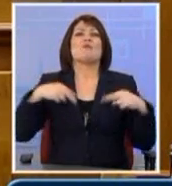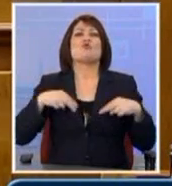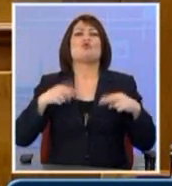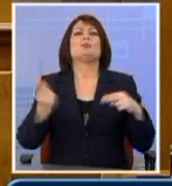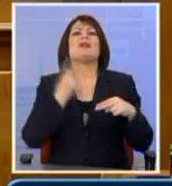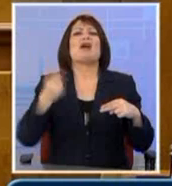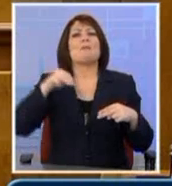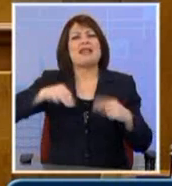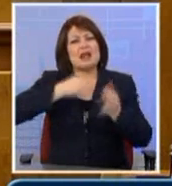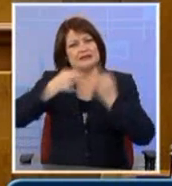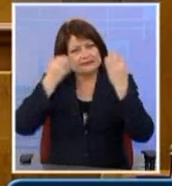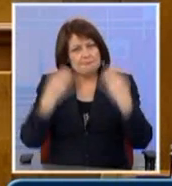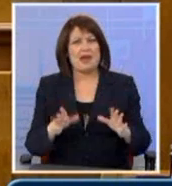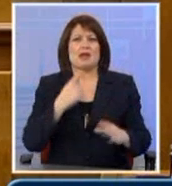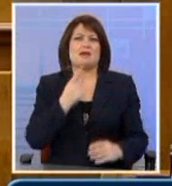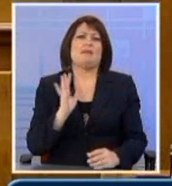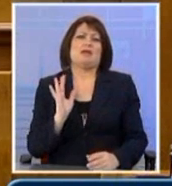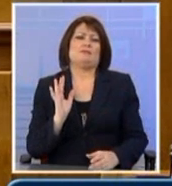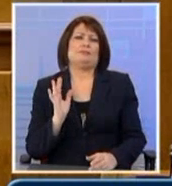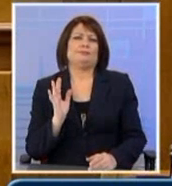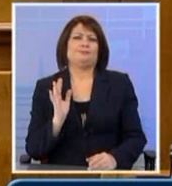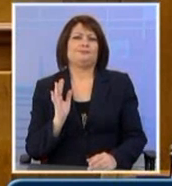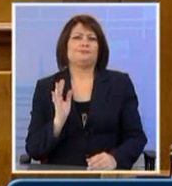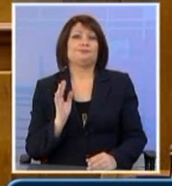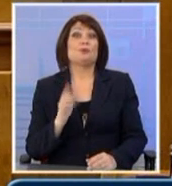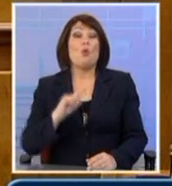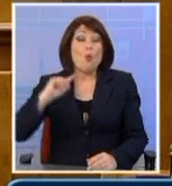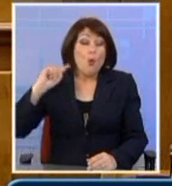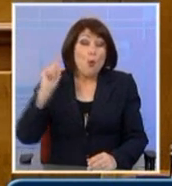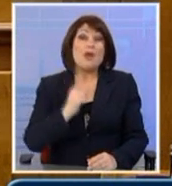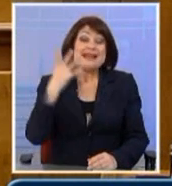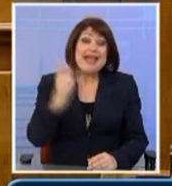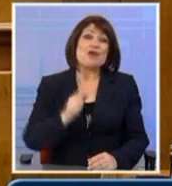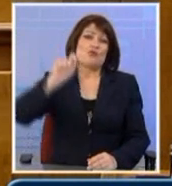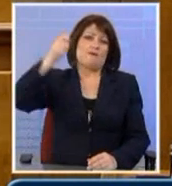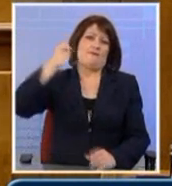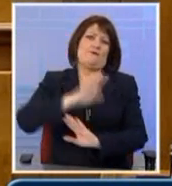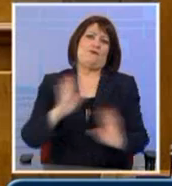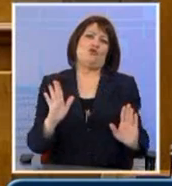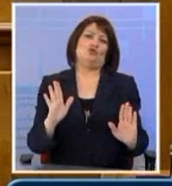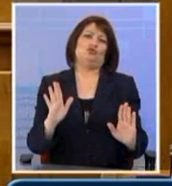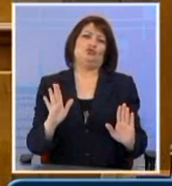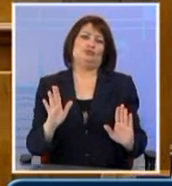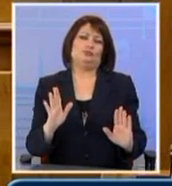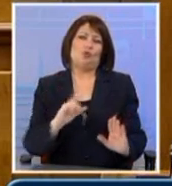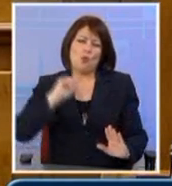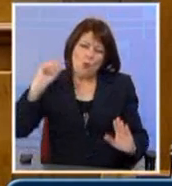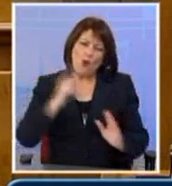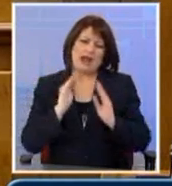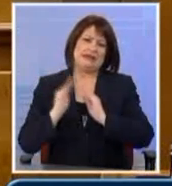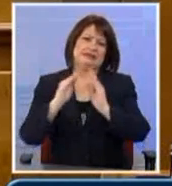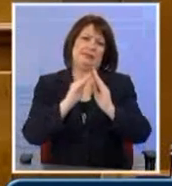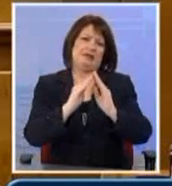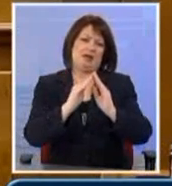Υπουργού Περιβάλλοντος και Ενέργειας, έτσι ώστε κανένα νοικοκυριό στην Ελλάδα να μην μένει χωρίς